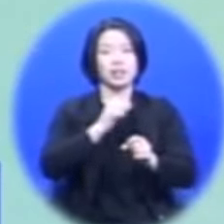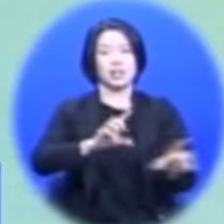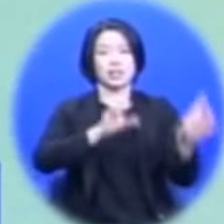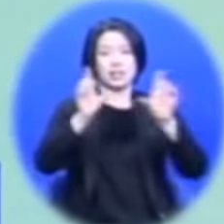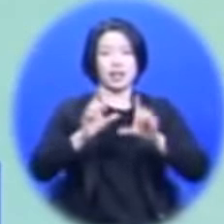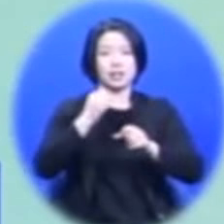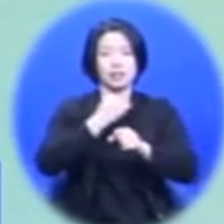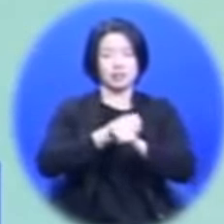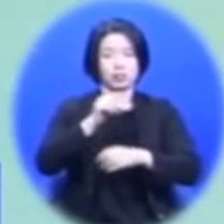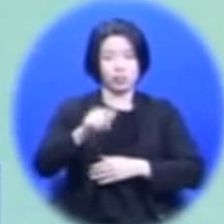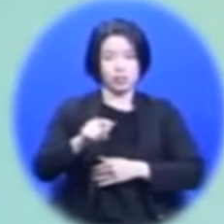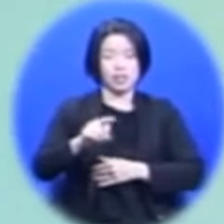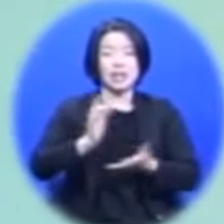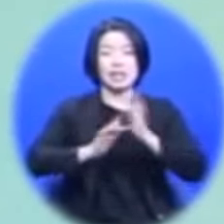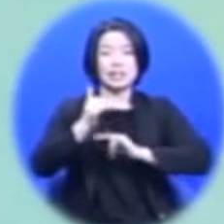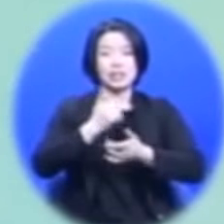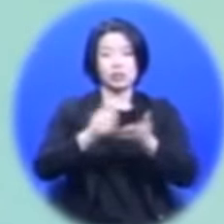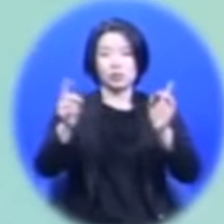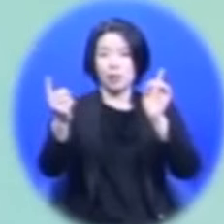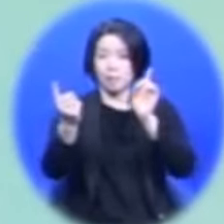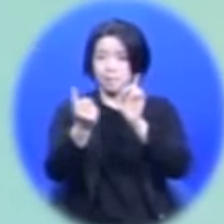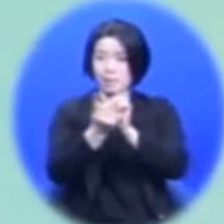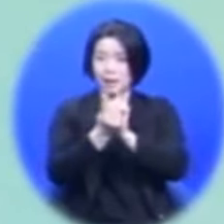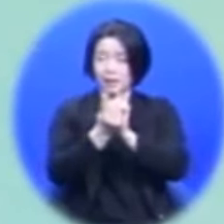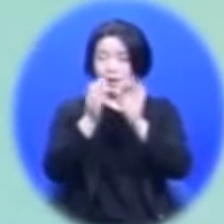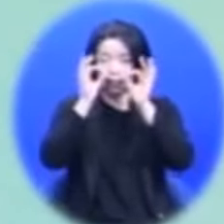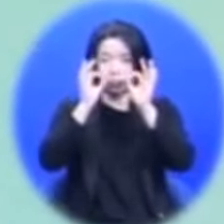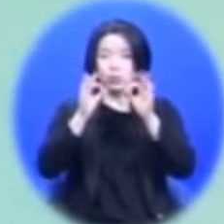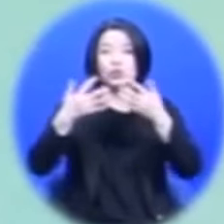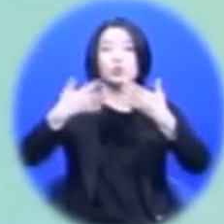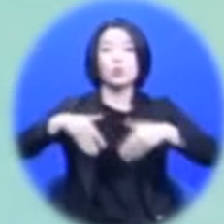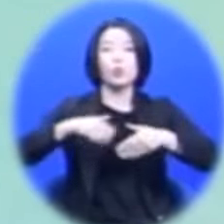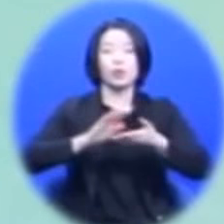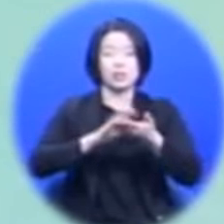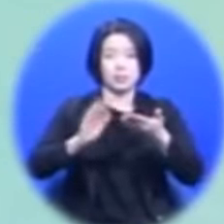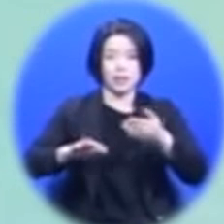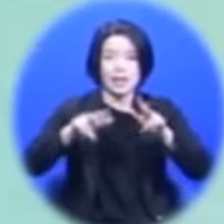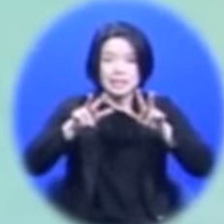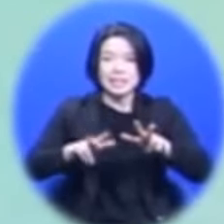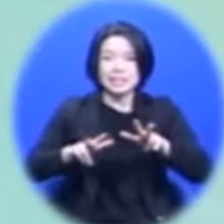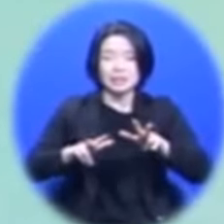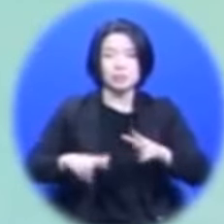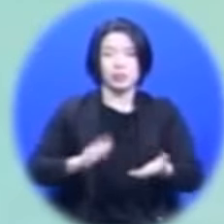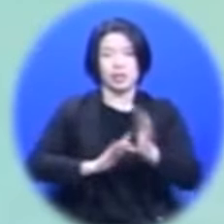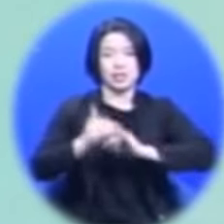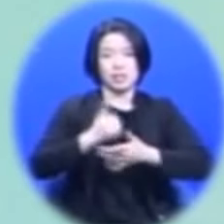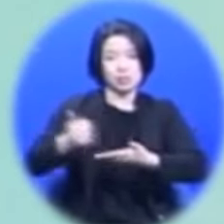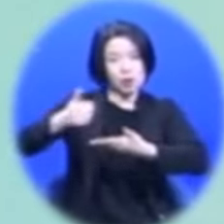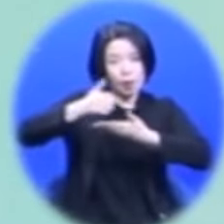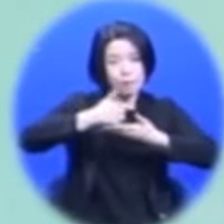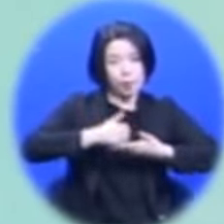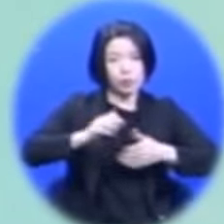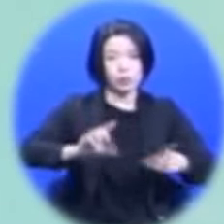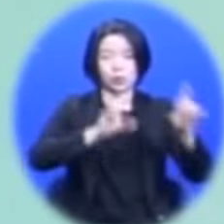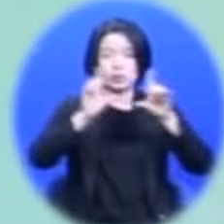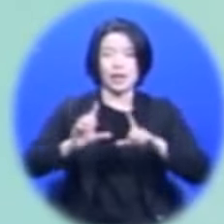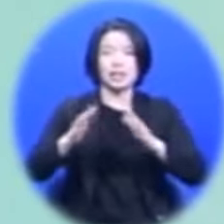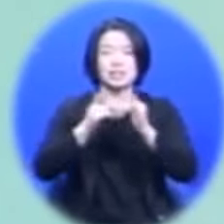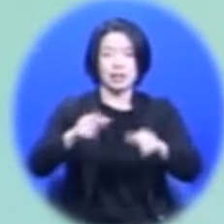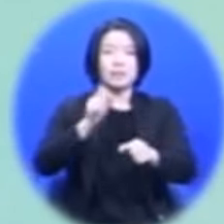것이 예수님을 만나 뵙는 조건입니다. 그리고 지금 예수님을 모시고 사는 사람의